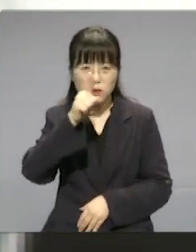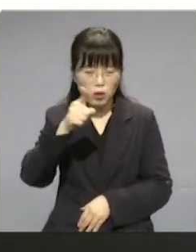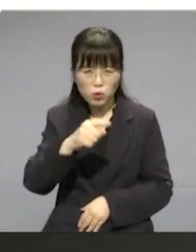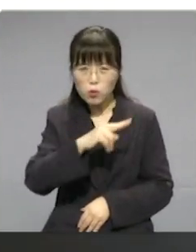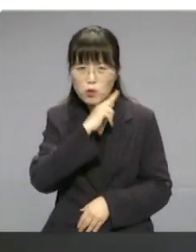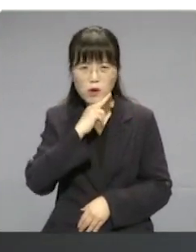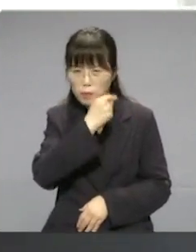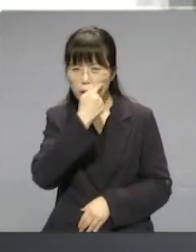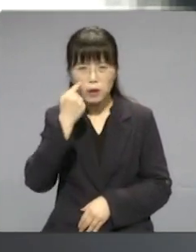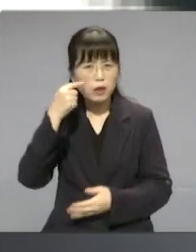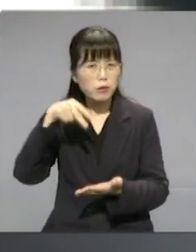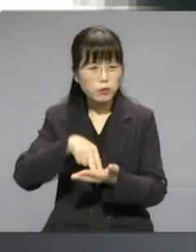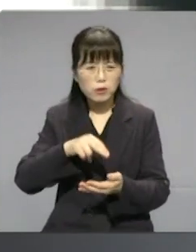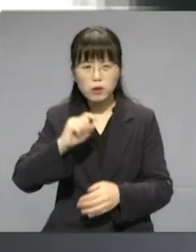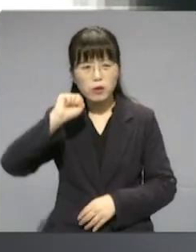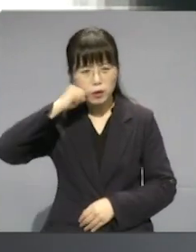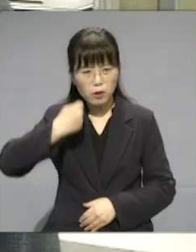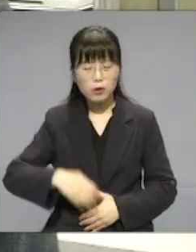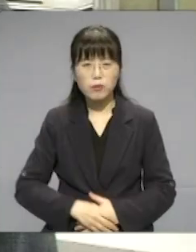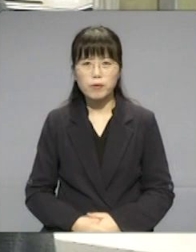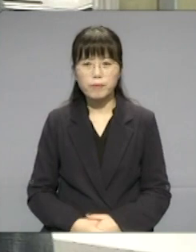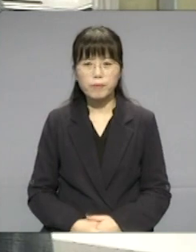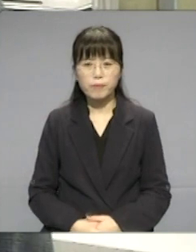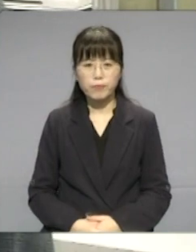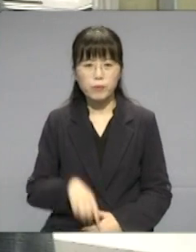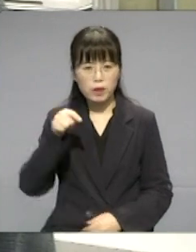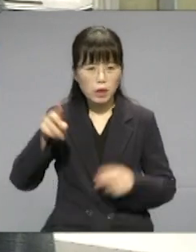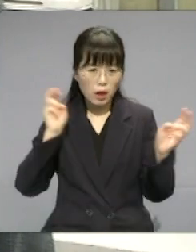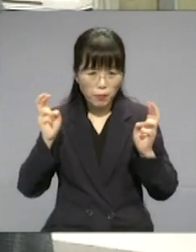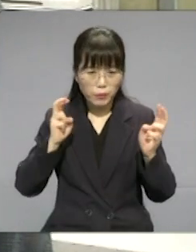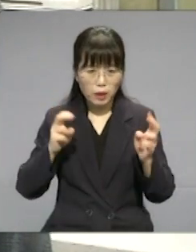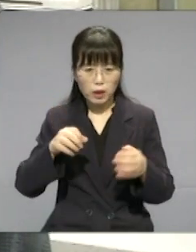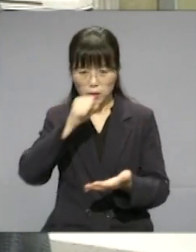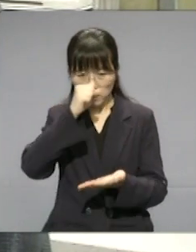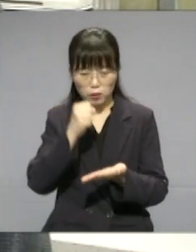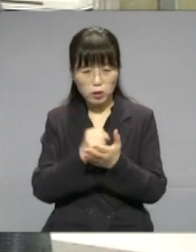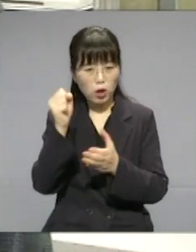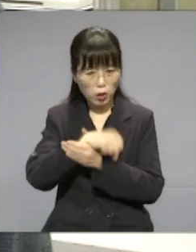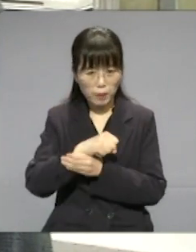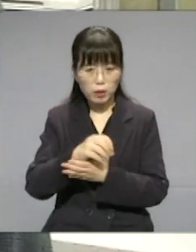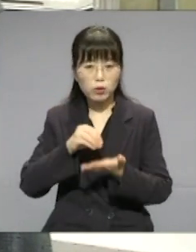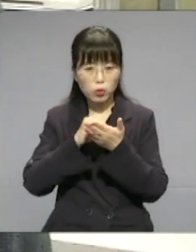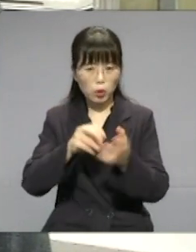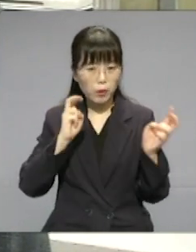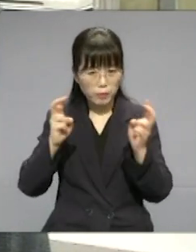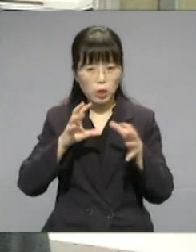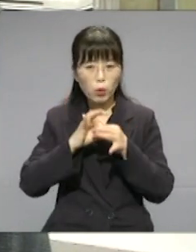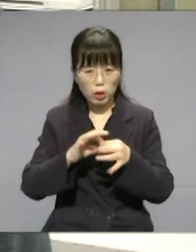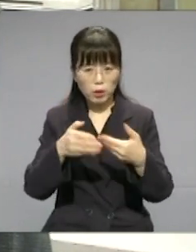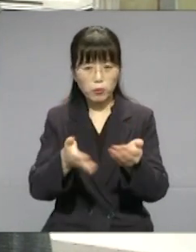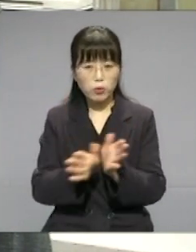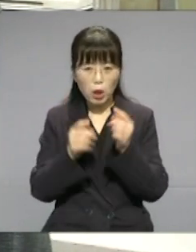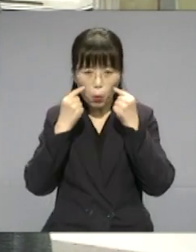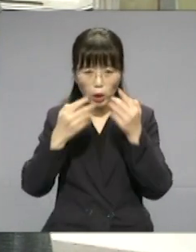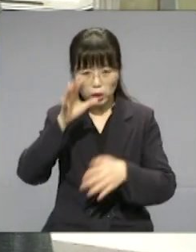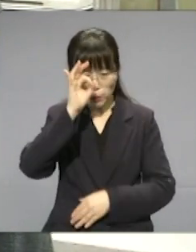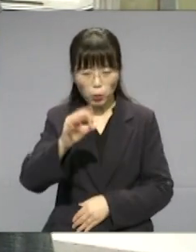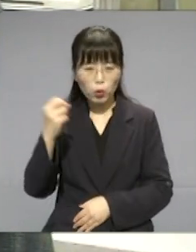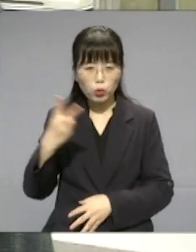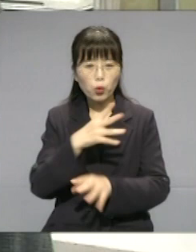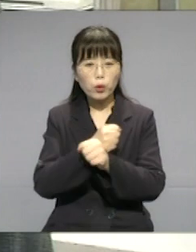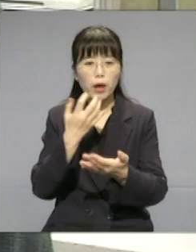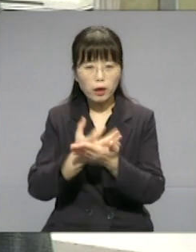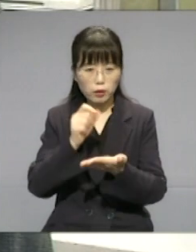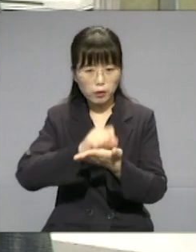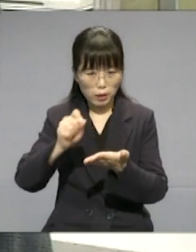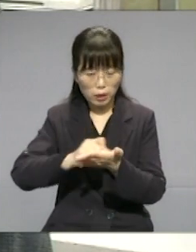혐의 입증은 쉽지 않습니다. 이 업체가 정식 허가받아 등록된 업체인지 관련 부서에 확인해 보시고 또